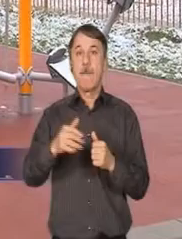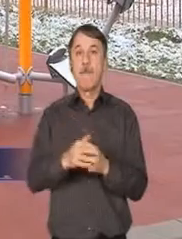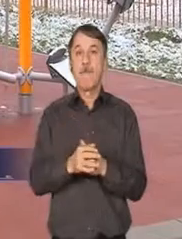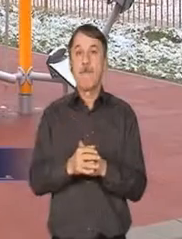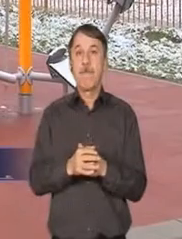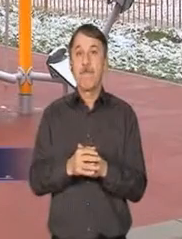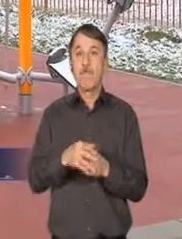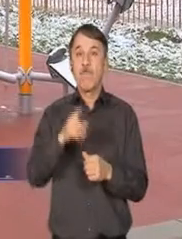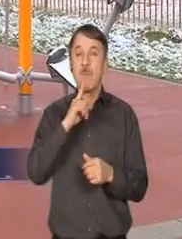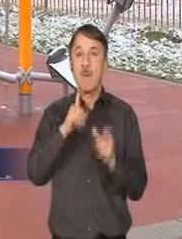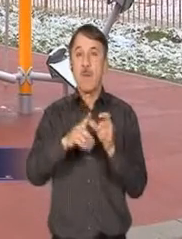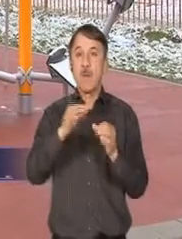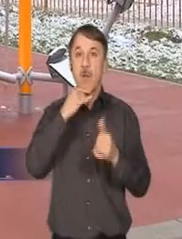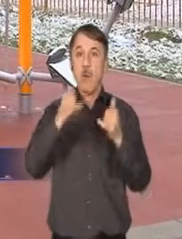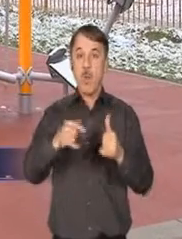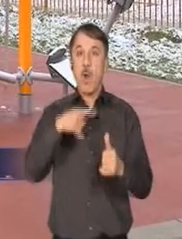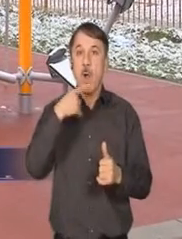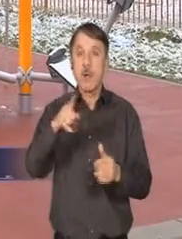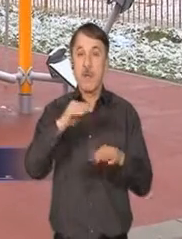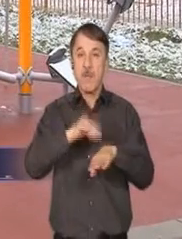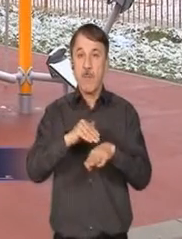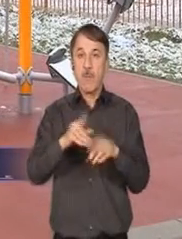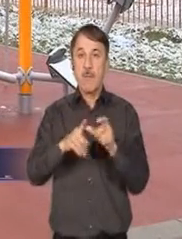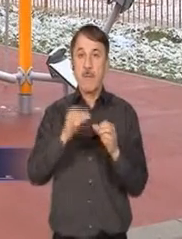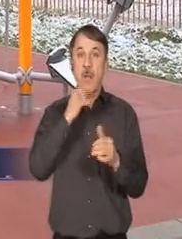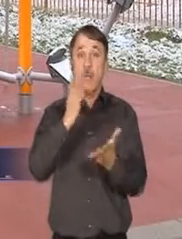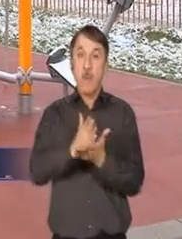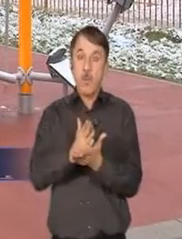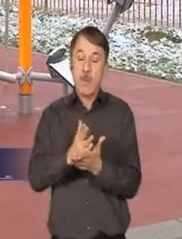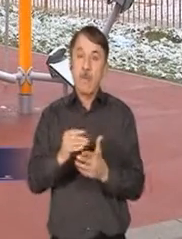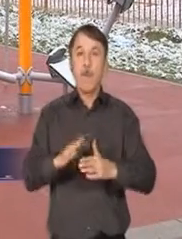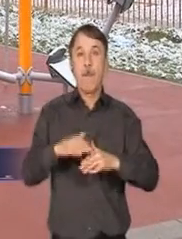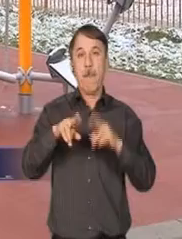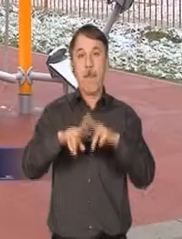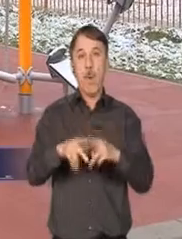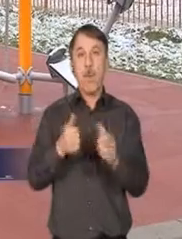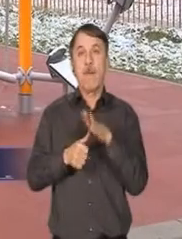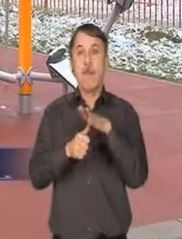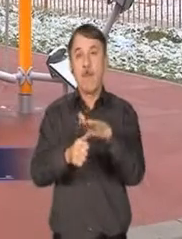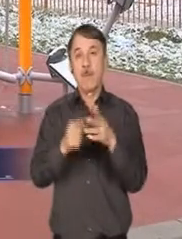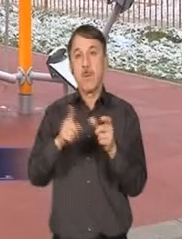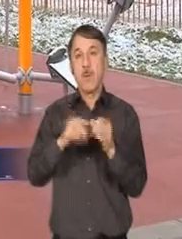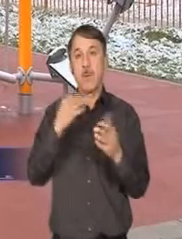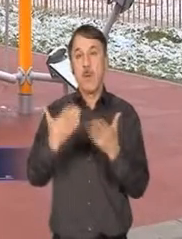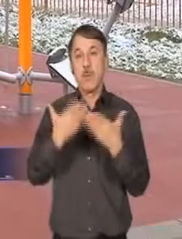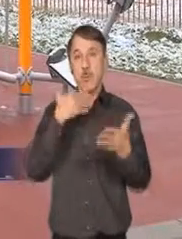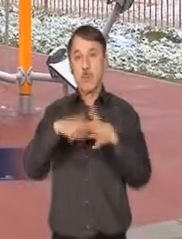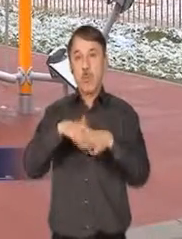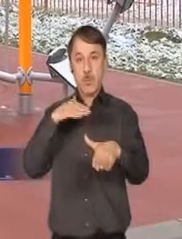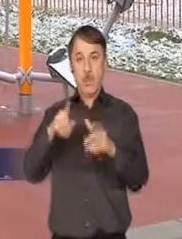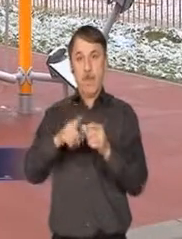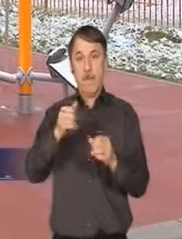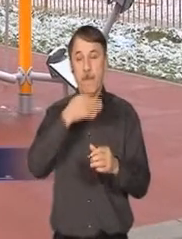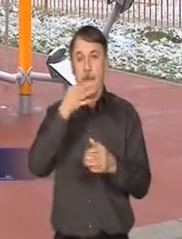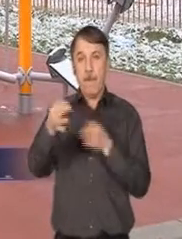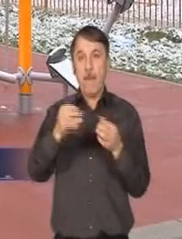sportska terena. Iz Zavoda za izgradnju grada stiže informacija da će se ove godine staviti akcenat na urbanizaciju malih gradskih celina,